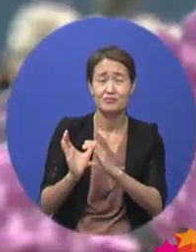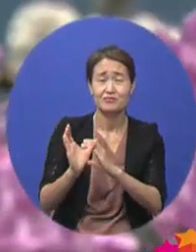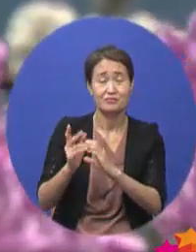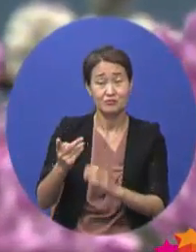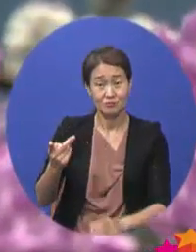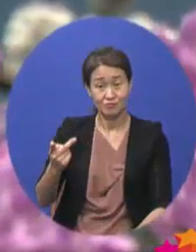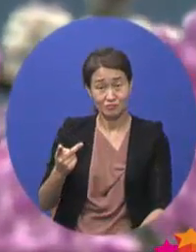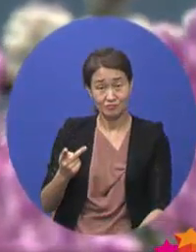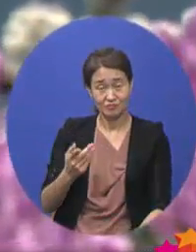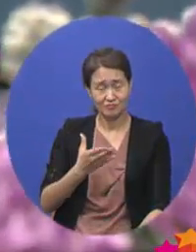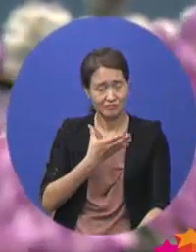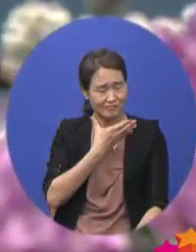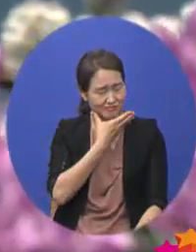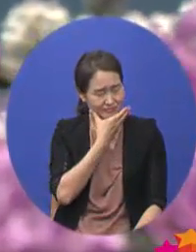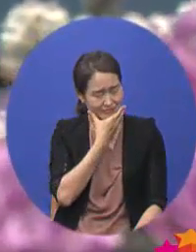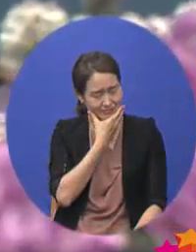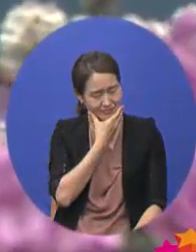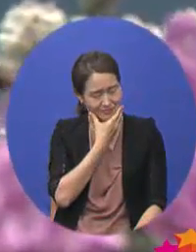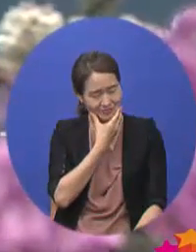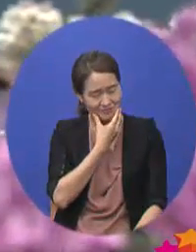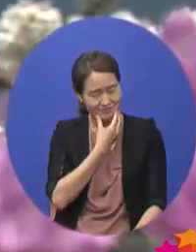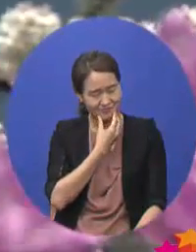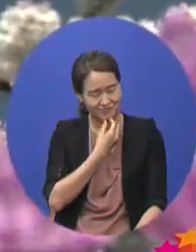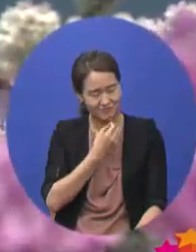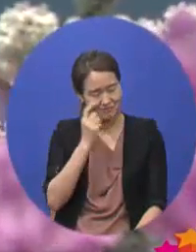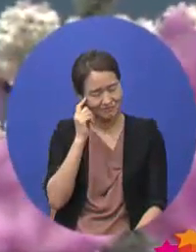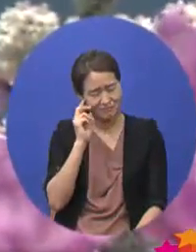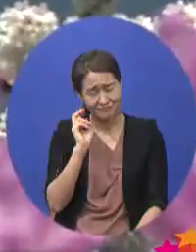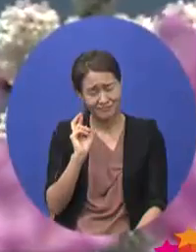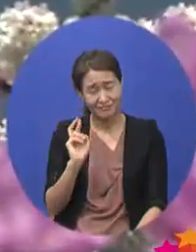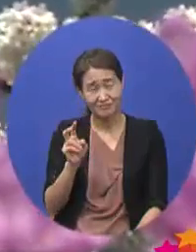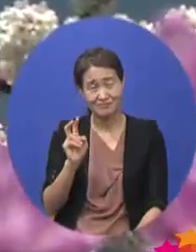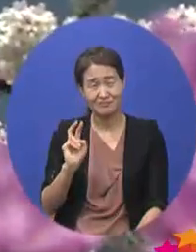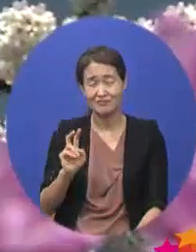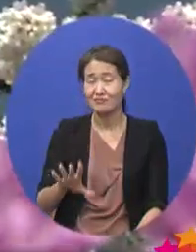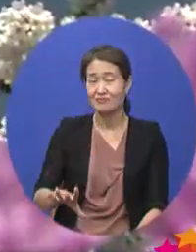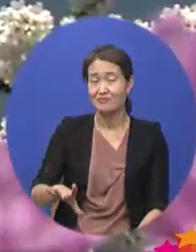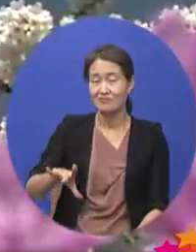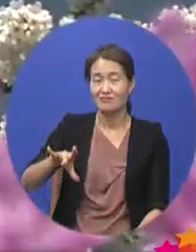누구보다도 우리는 행복할 거야.